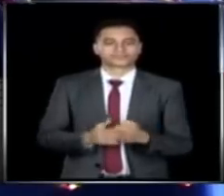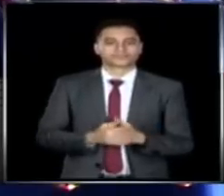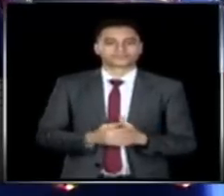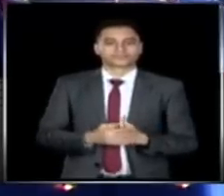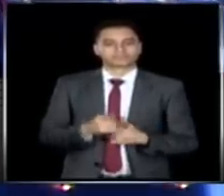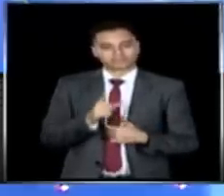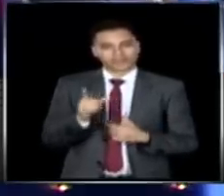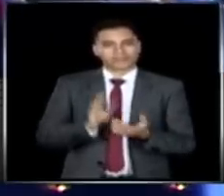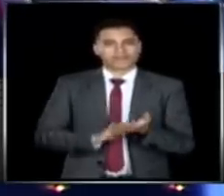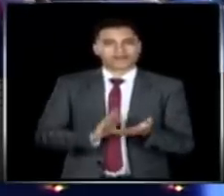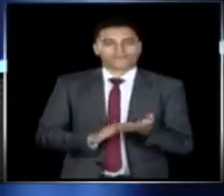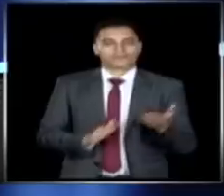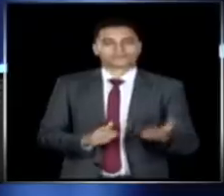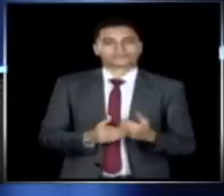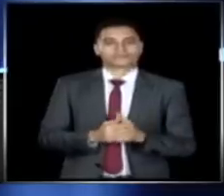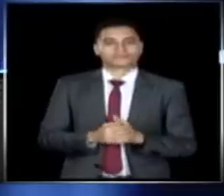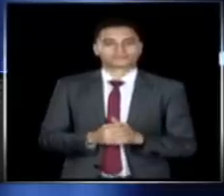برافو عليك.